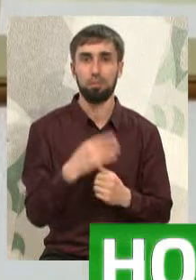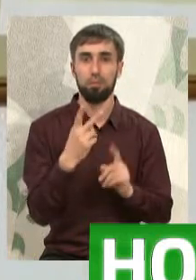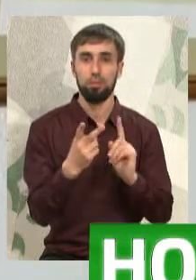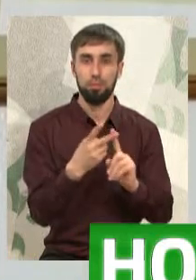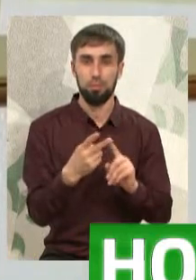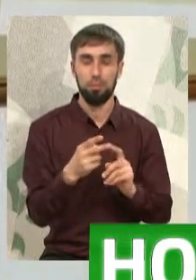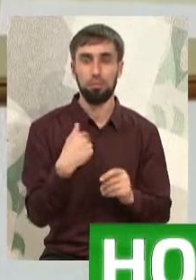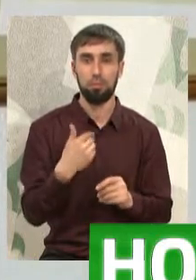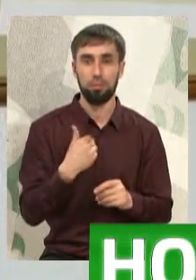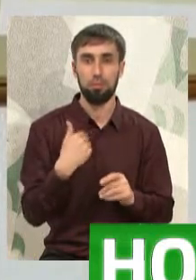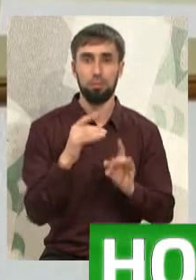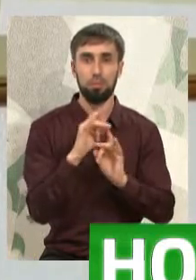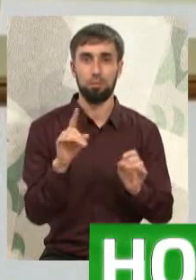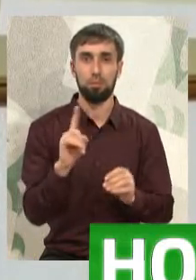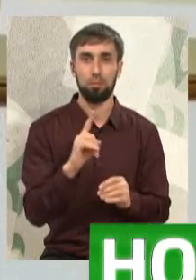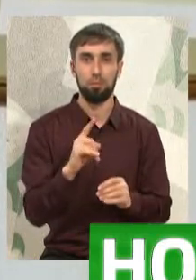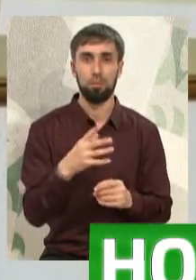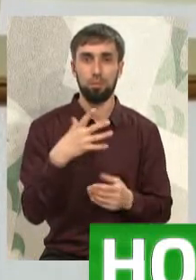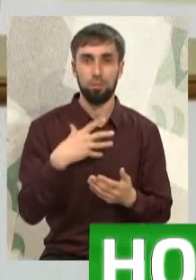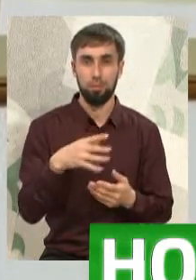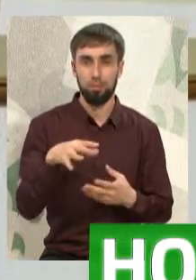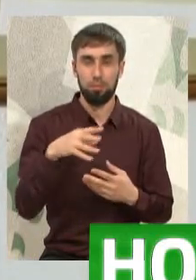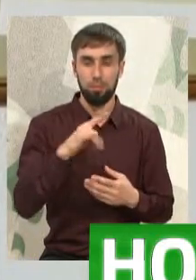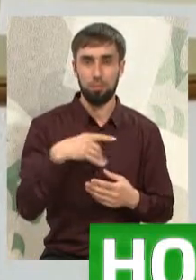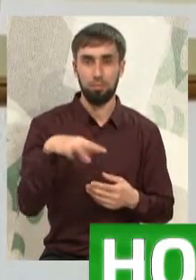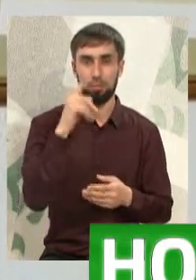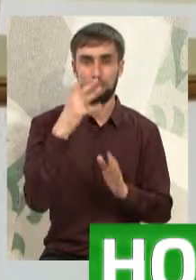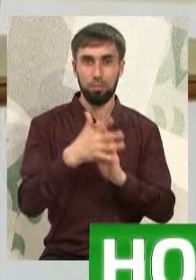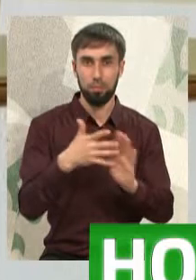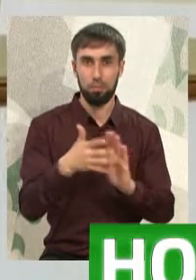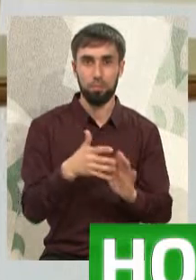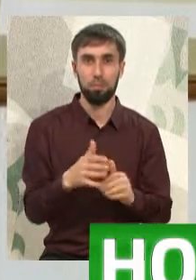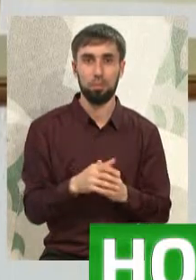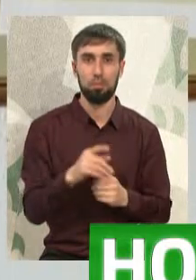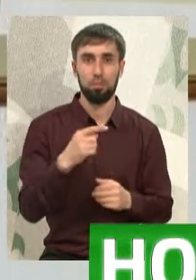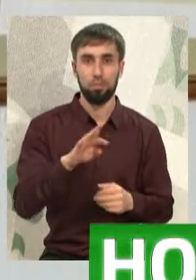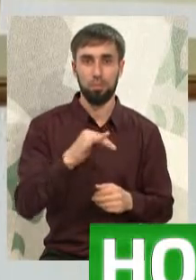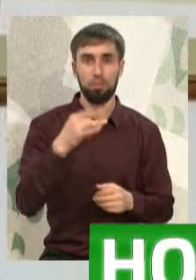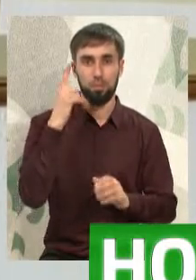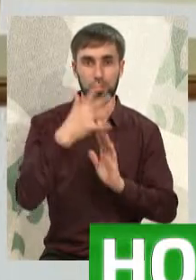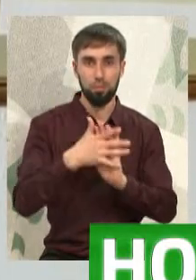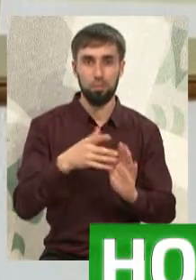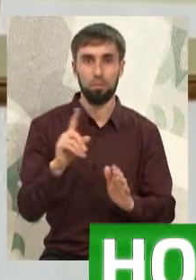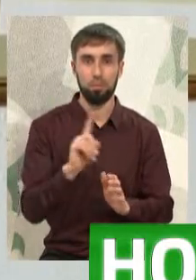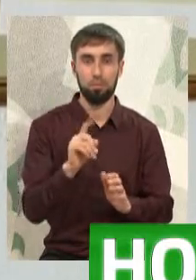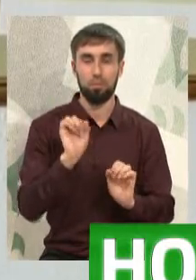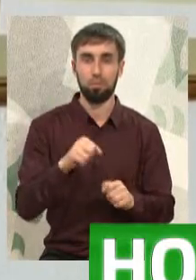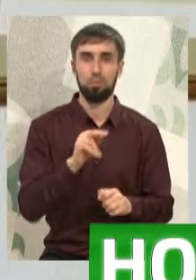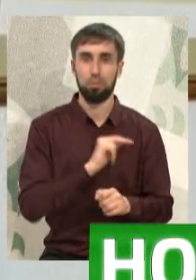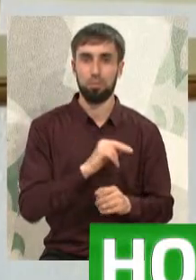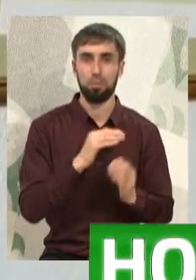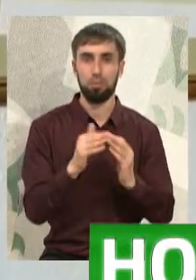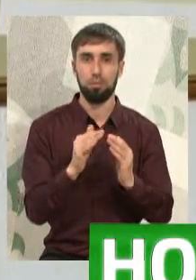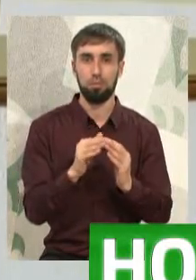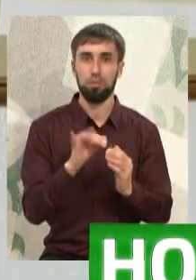тоже хотел рассказать, что мы, конечно, сейчас понимаем и поняли, что можно работать дома.